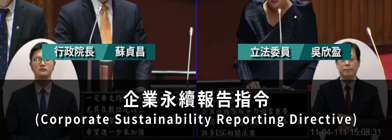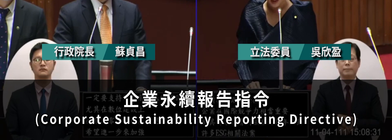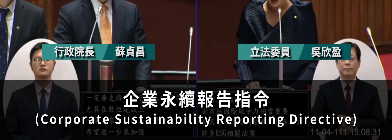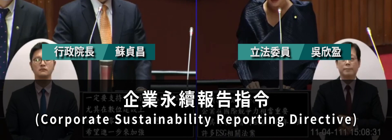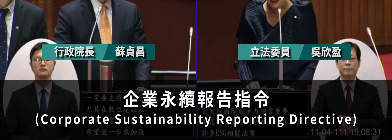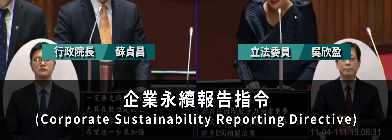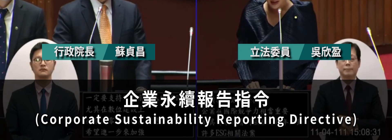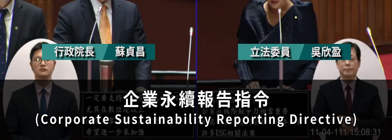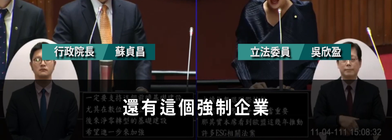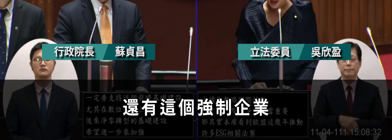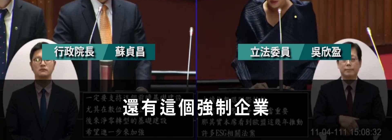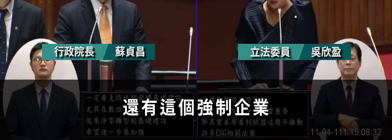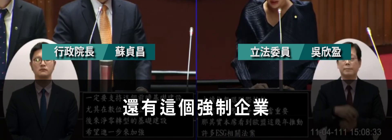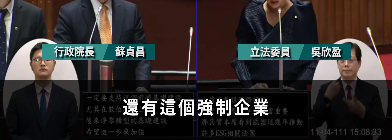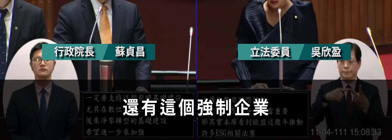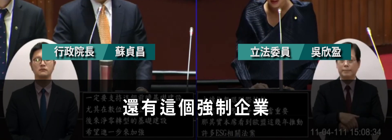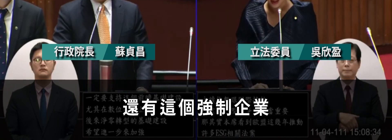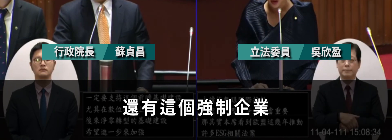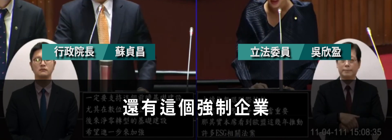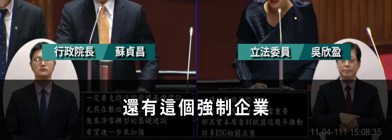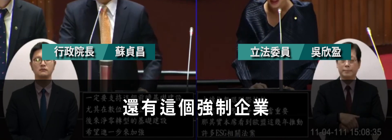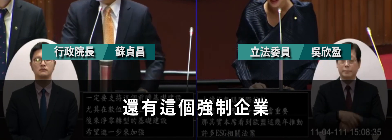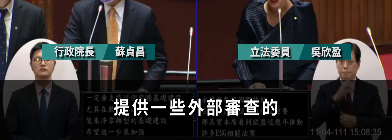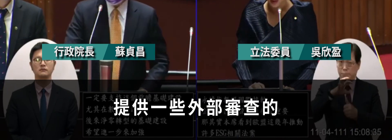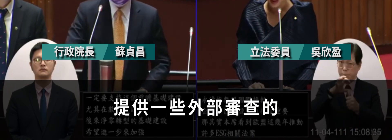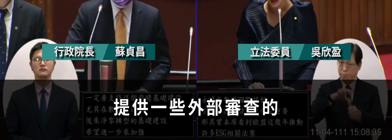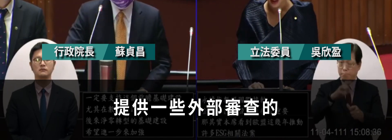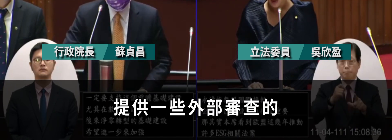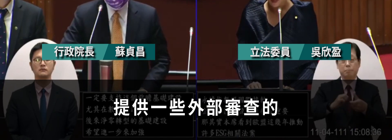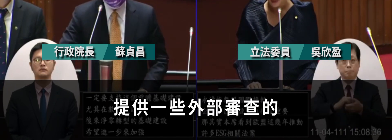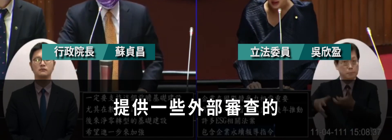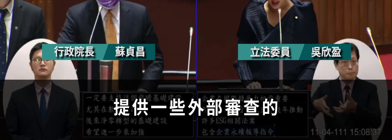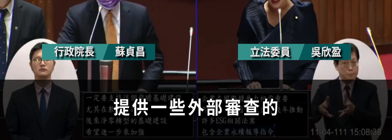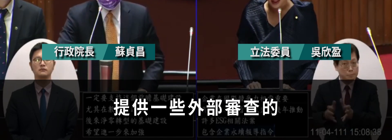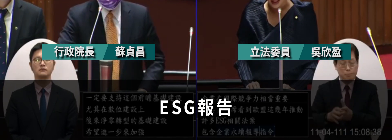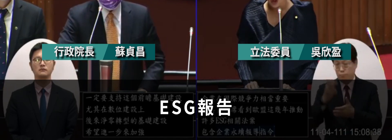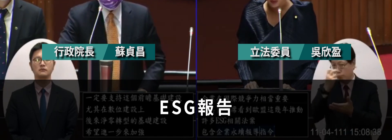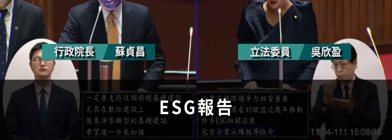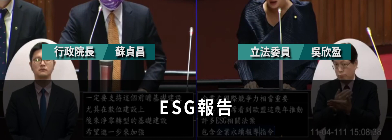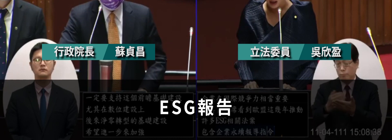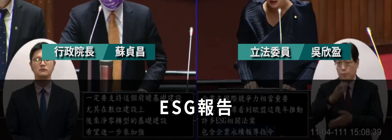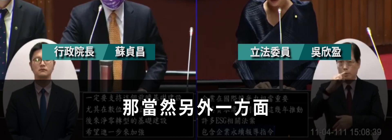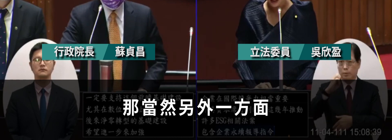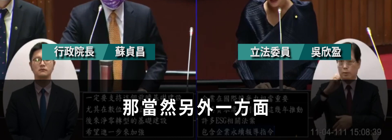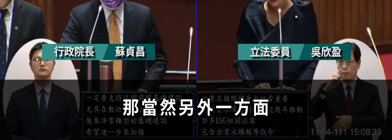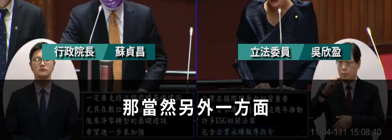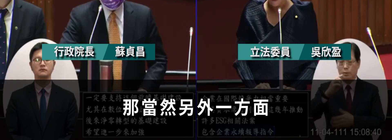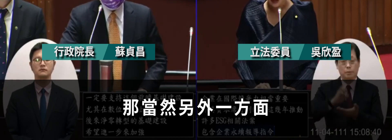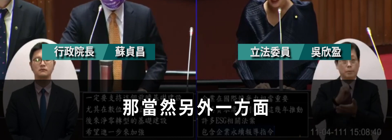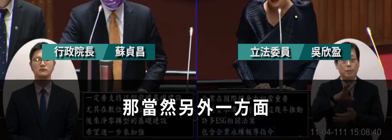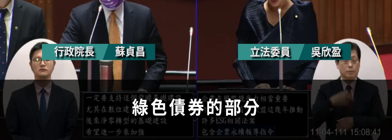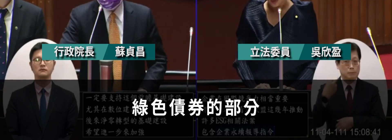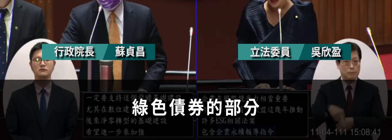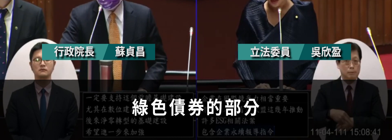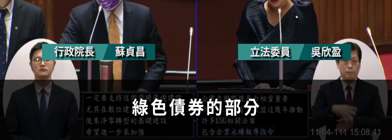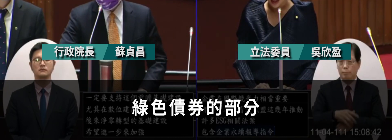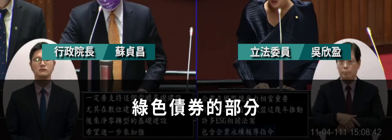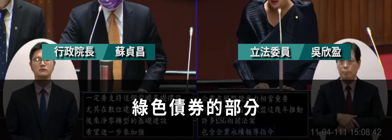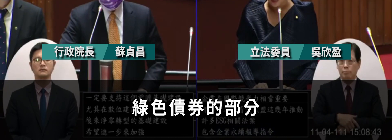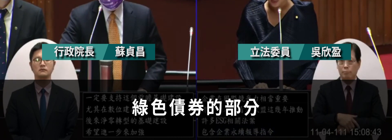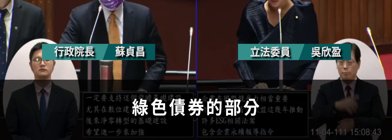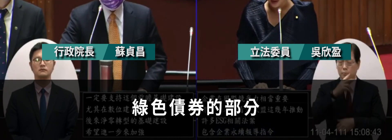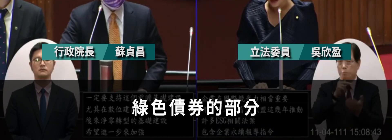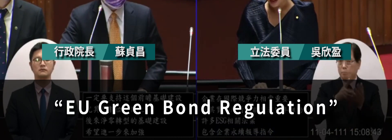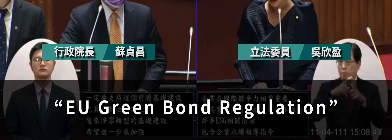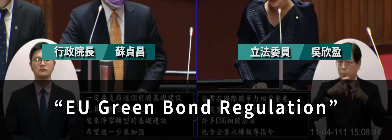Sustainability Reporting Directive， 还有这个强制企业提供一些外部审查的 ESG 报告。那当然另外一方面，绿色债